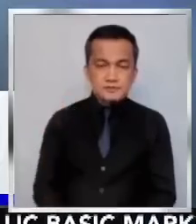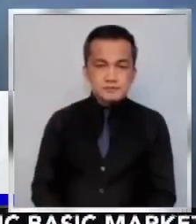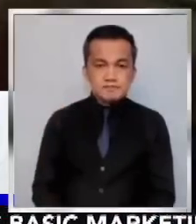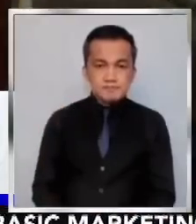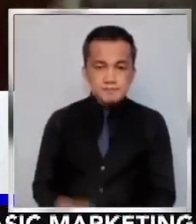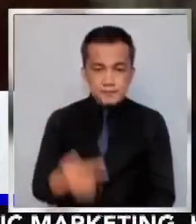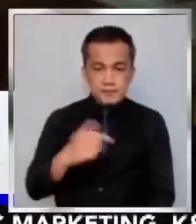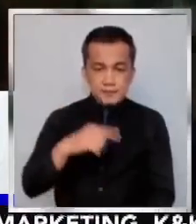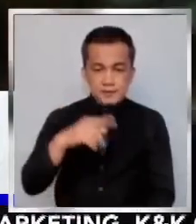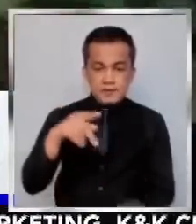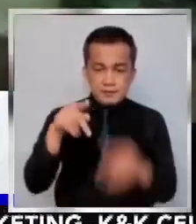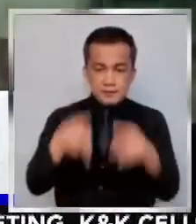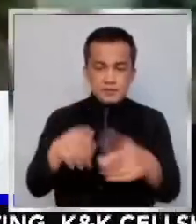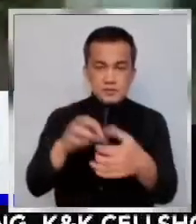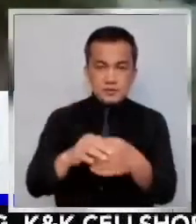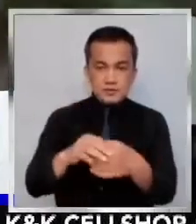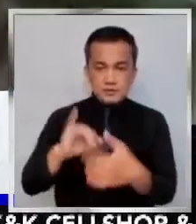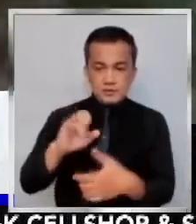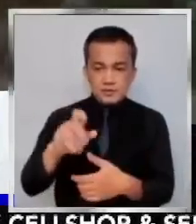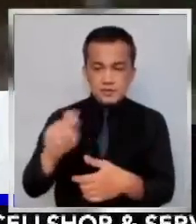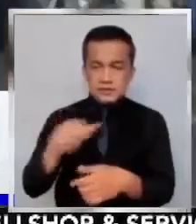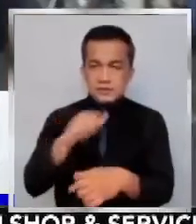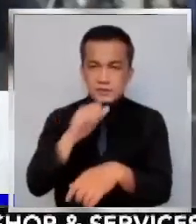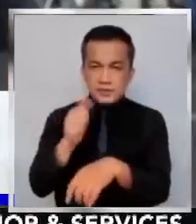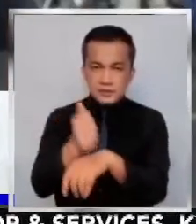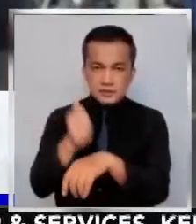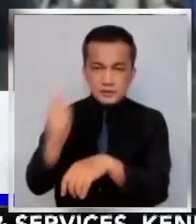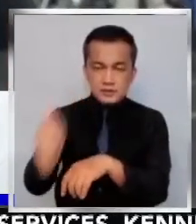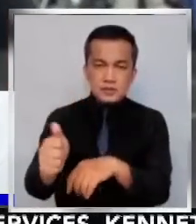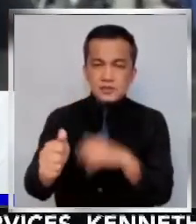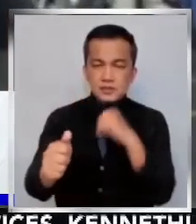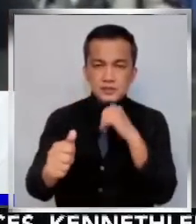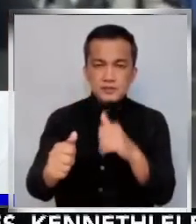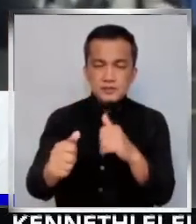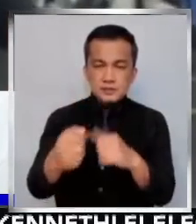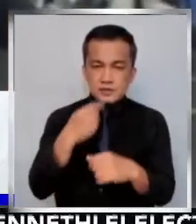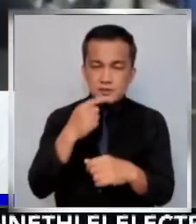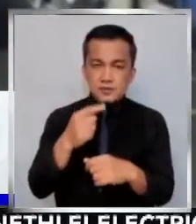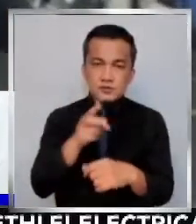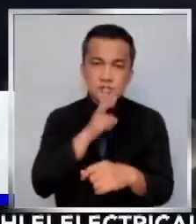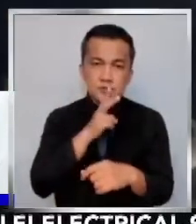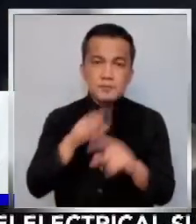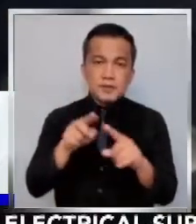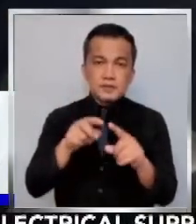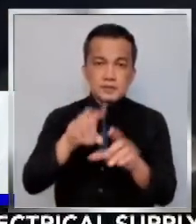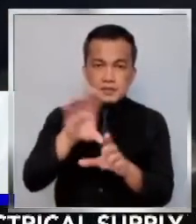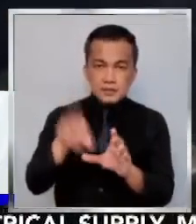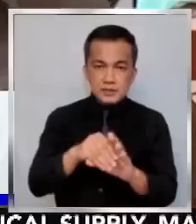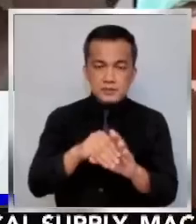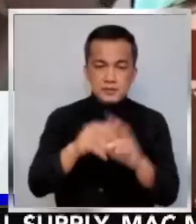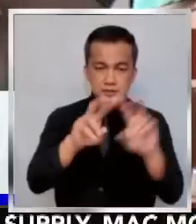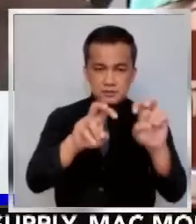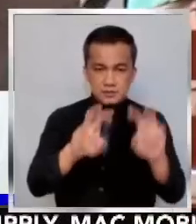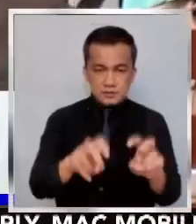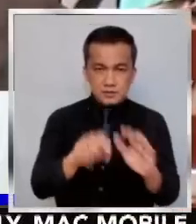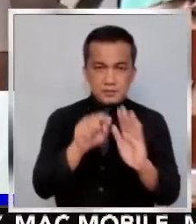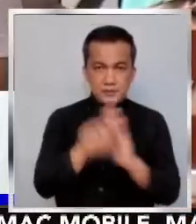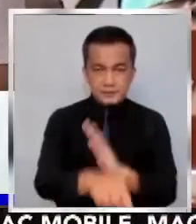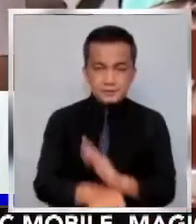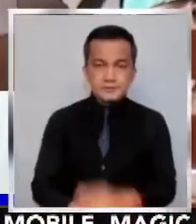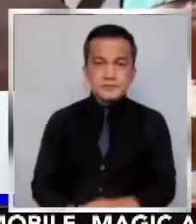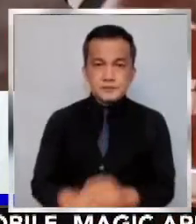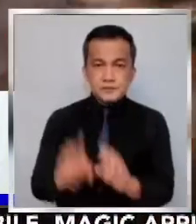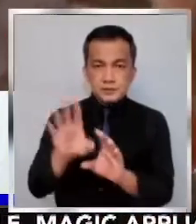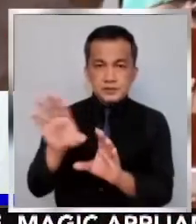sa taong hindi pa inaakusahan at hindi pa itinuturing na suspect, pero kasama sa mga iniimbestigahan sa isang krimen. Kabilang dito ang